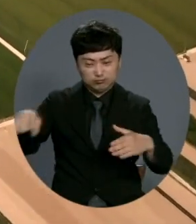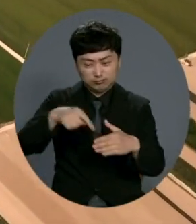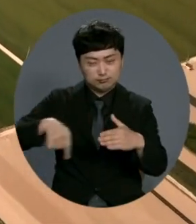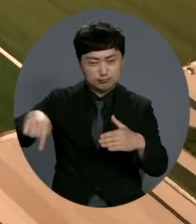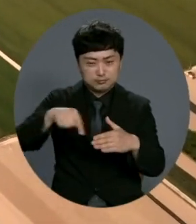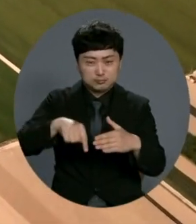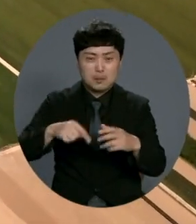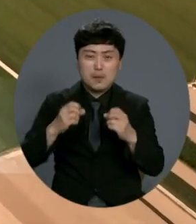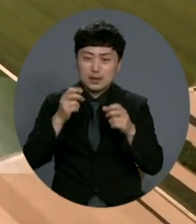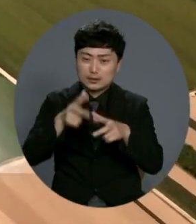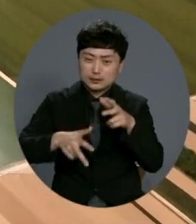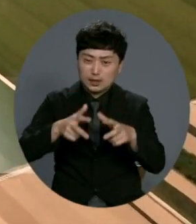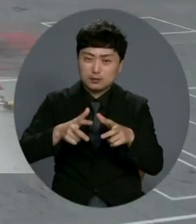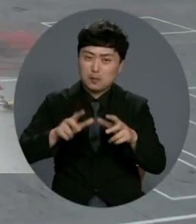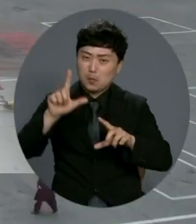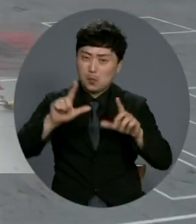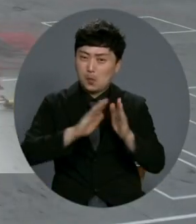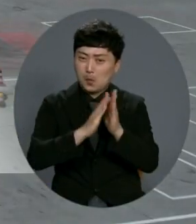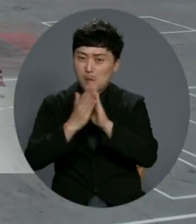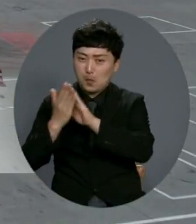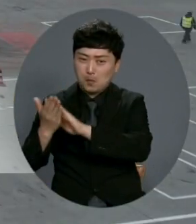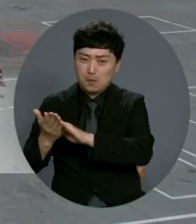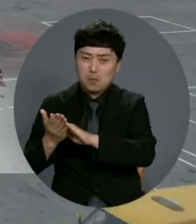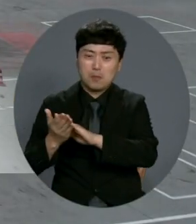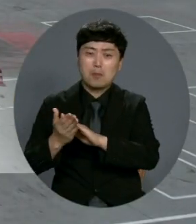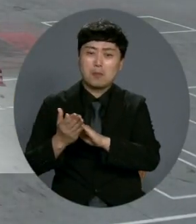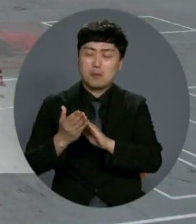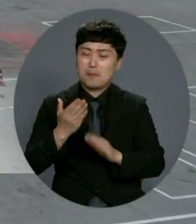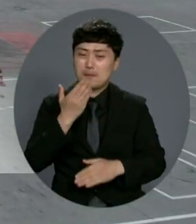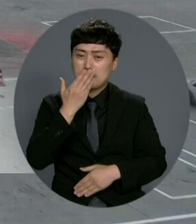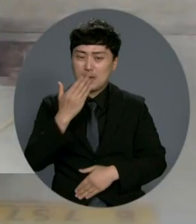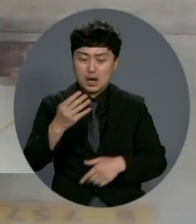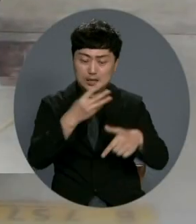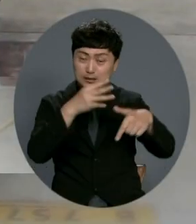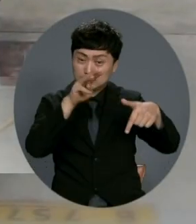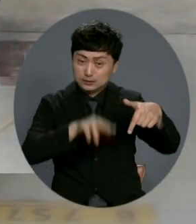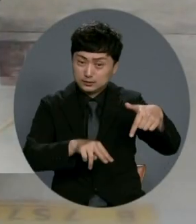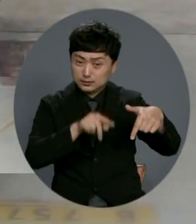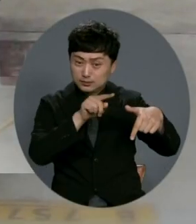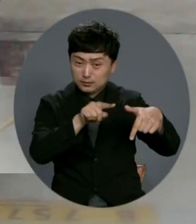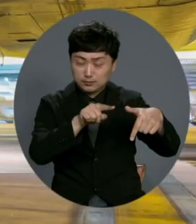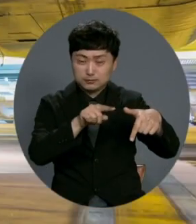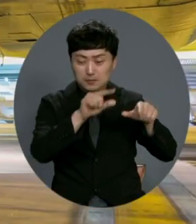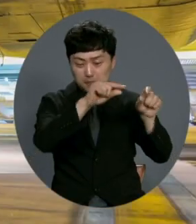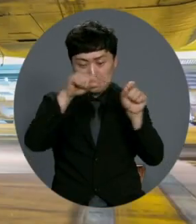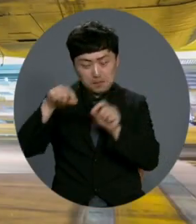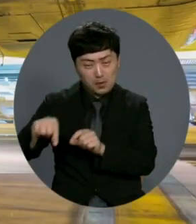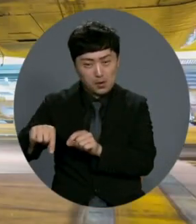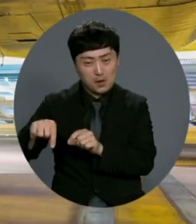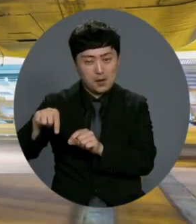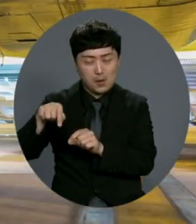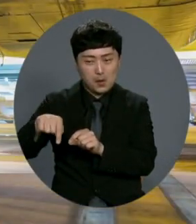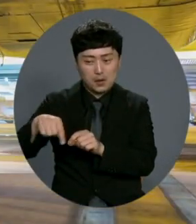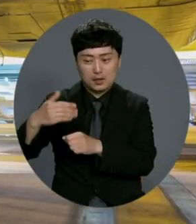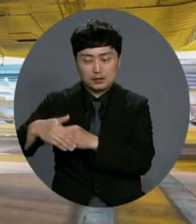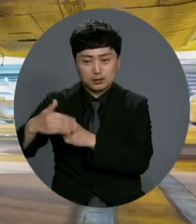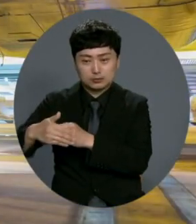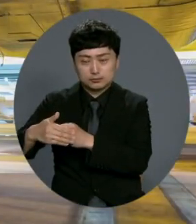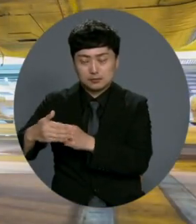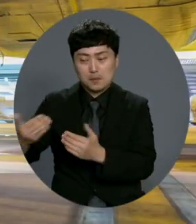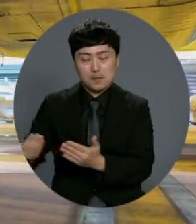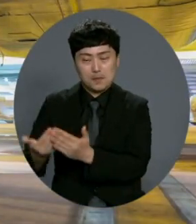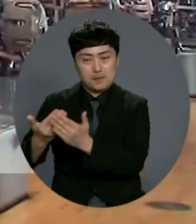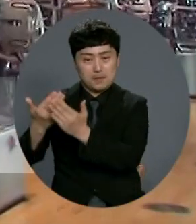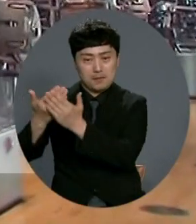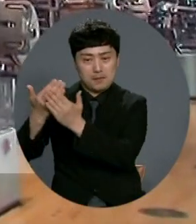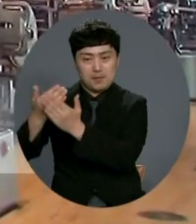있습니다. 항공 수출과 해외 인력 교류가 가능한 인천에 인재와 대기업이 모이는 것처럼 대구시도